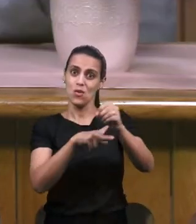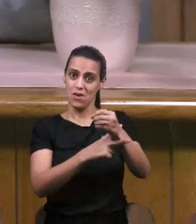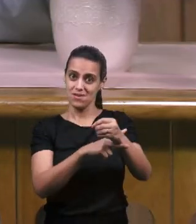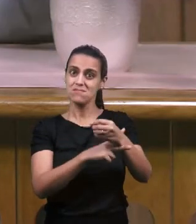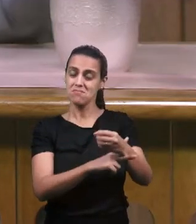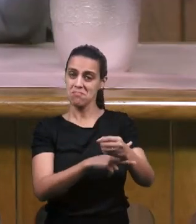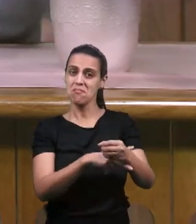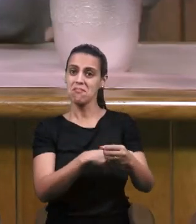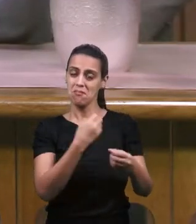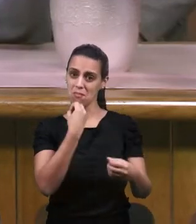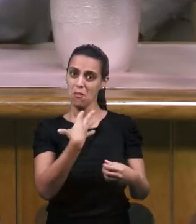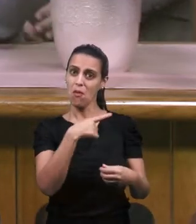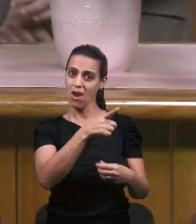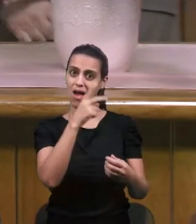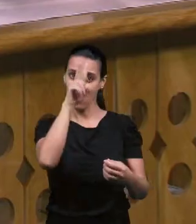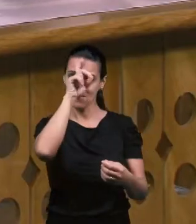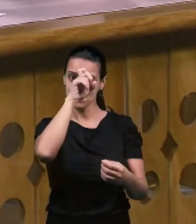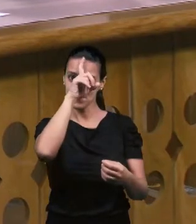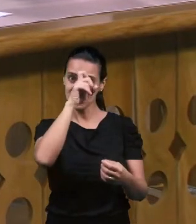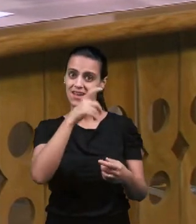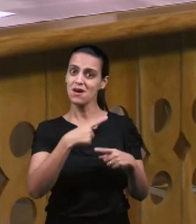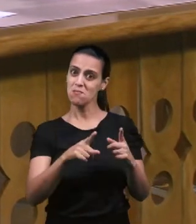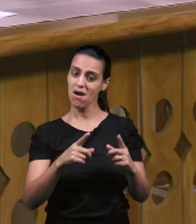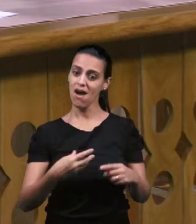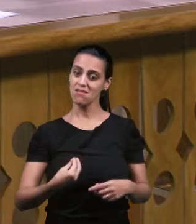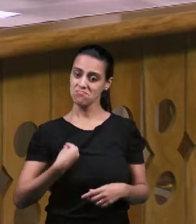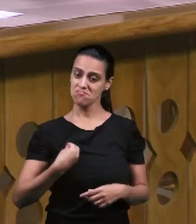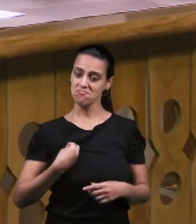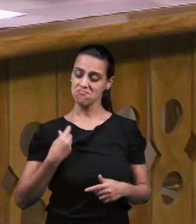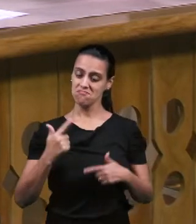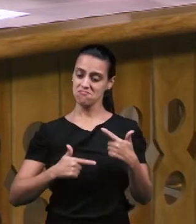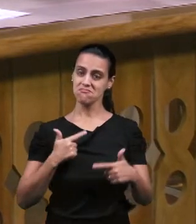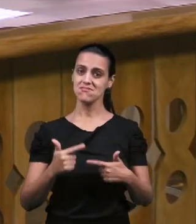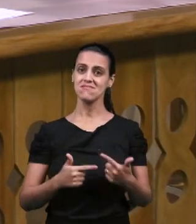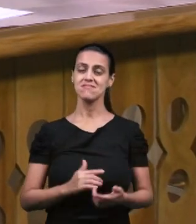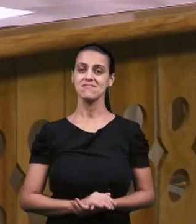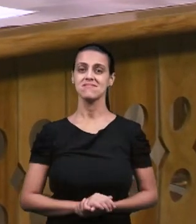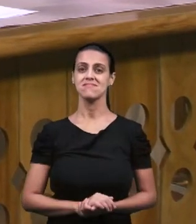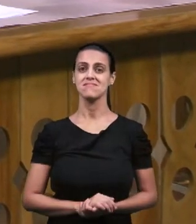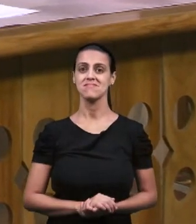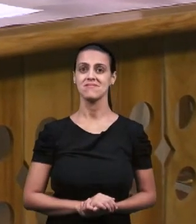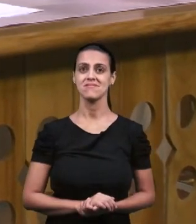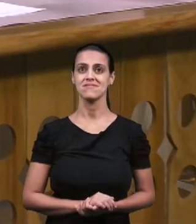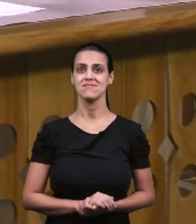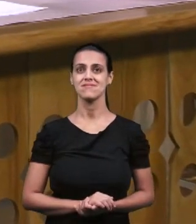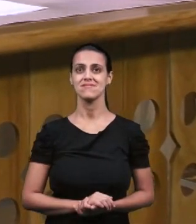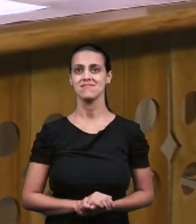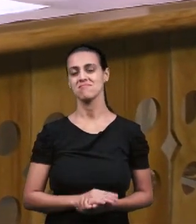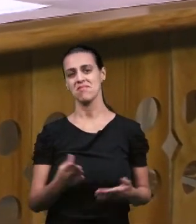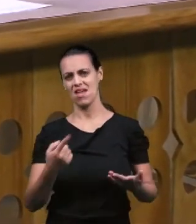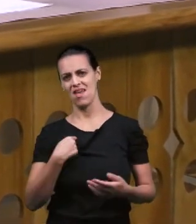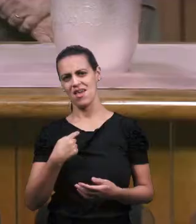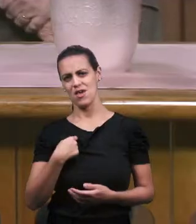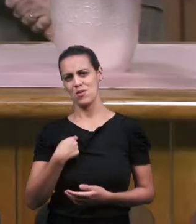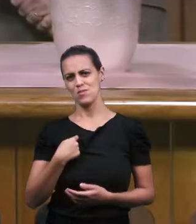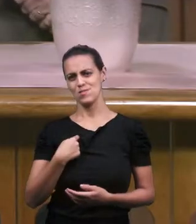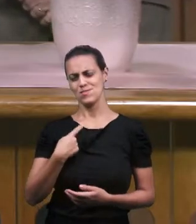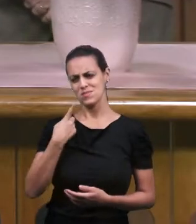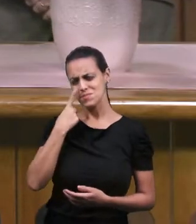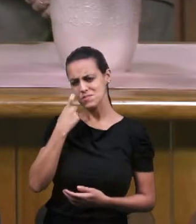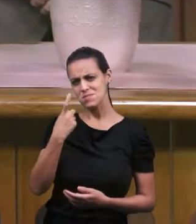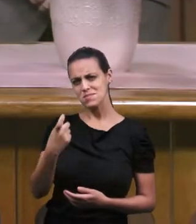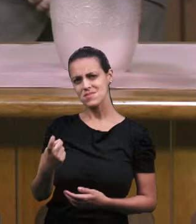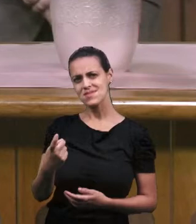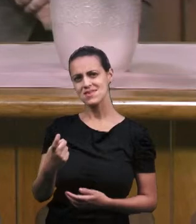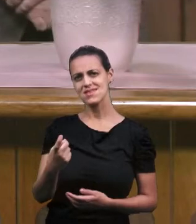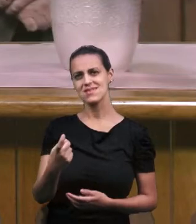pour participer à l'école biblique. Pasteur Jodeti, ce que j'ai observé, et ce que j'ai trouvé très intéressant, c'est que,